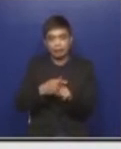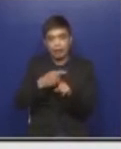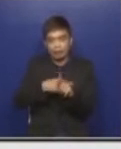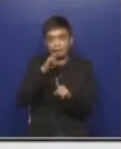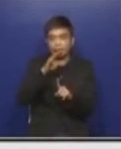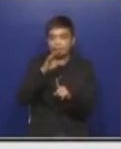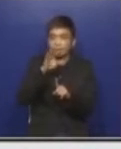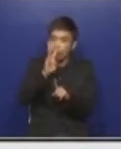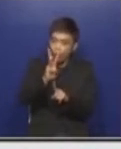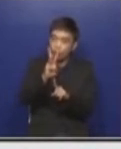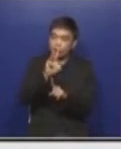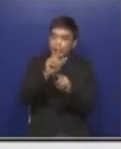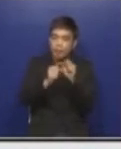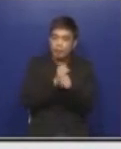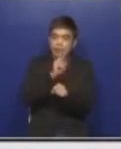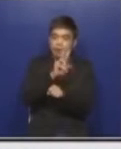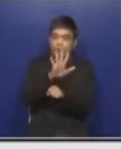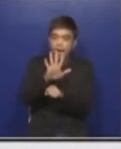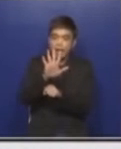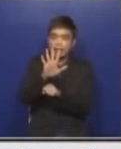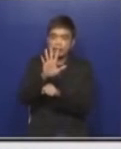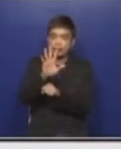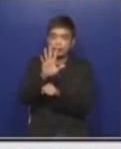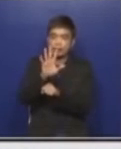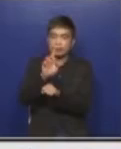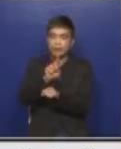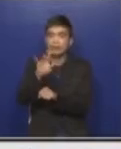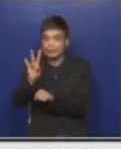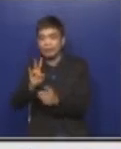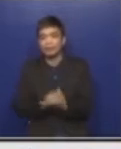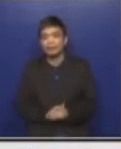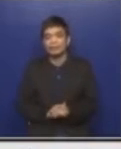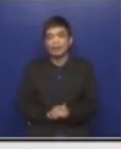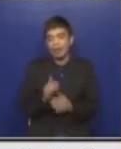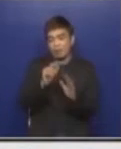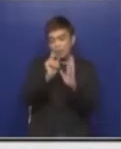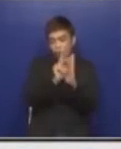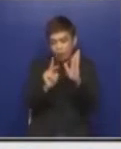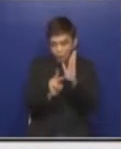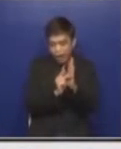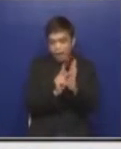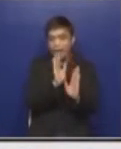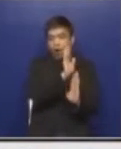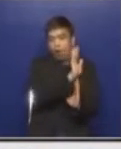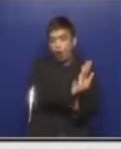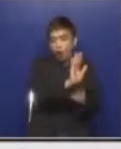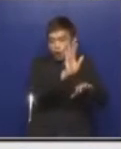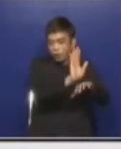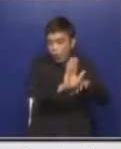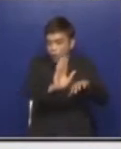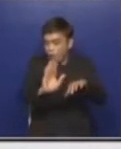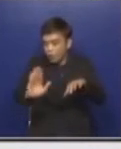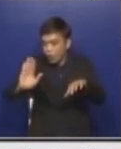เพราะอะไรครับเพราะหน่วยปฏิบัติที่ท่านเป็นรูปคณะกรรมการมีกฎหมายเฉพาะของแต่ละหน่วยงานมาเป็นอนุมัติการระดับจังห